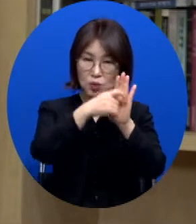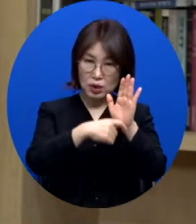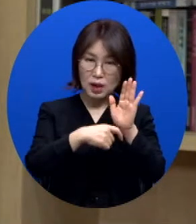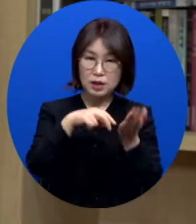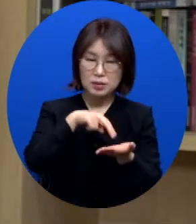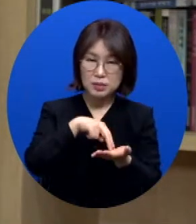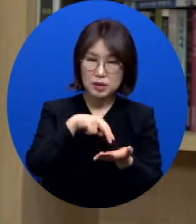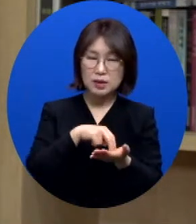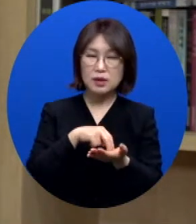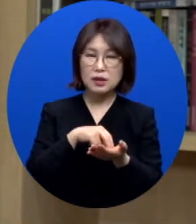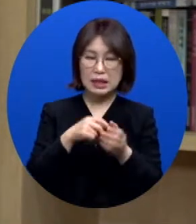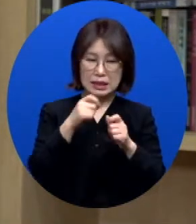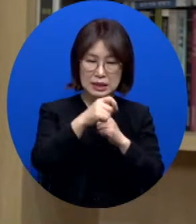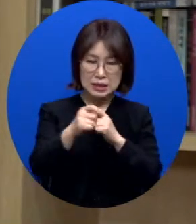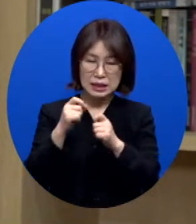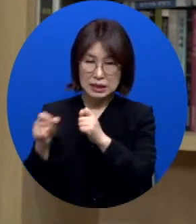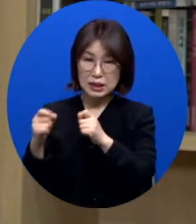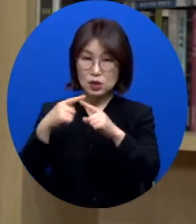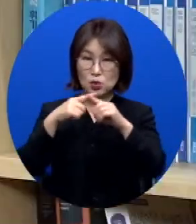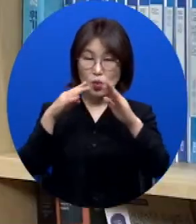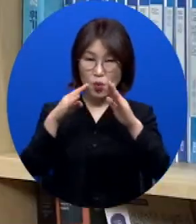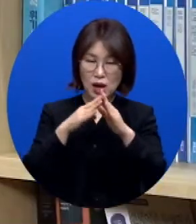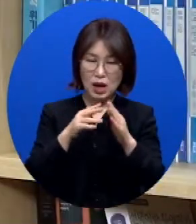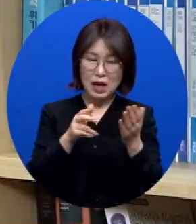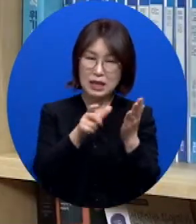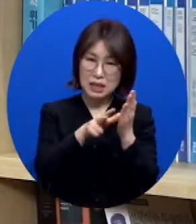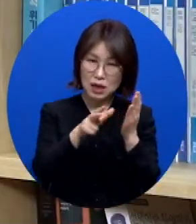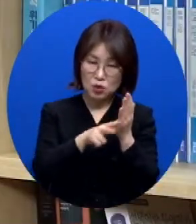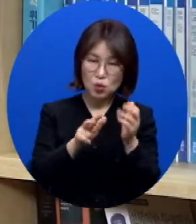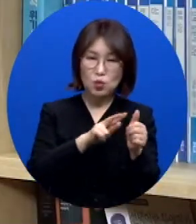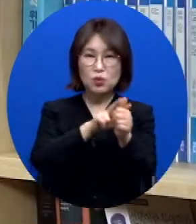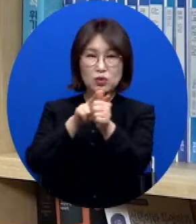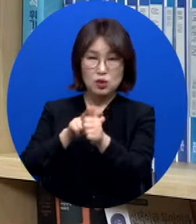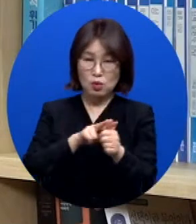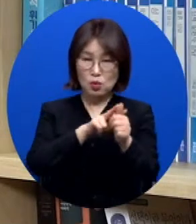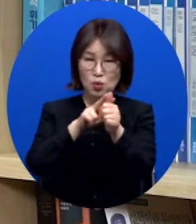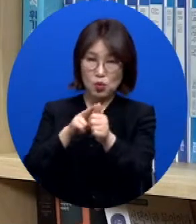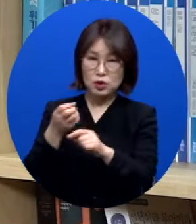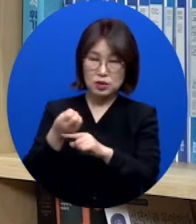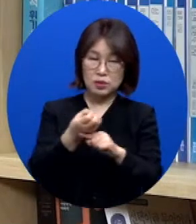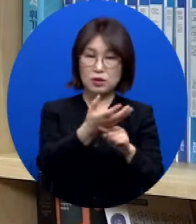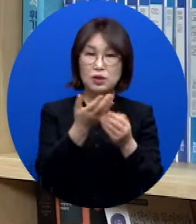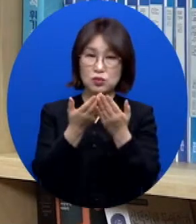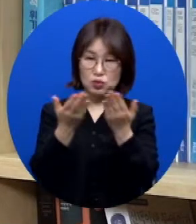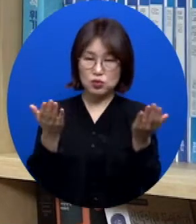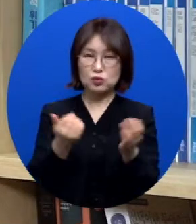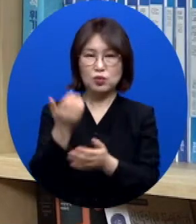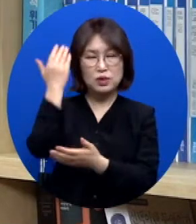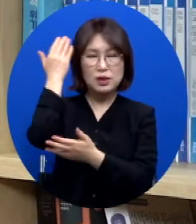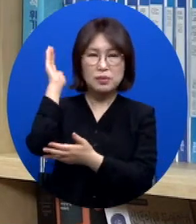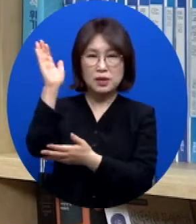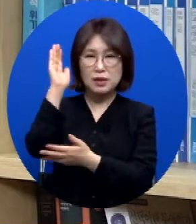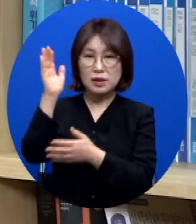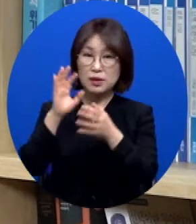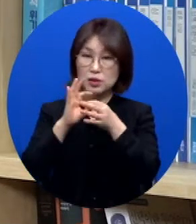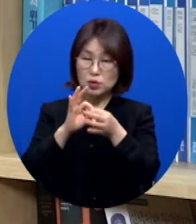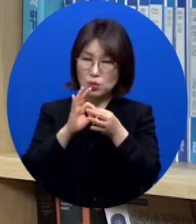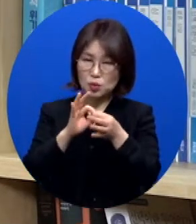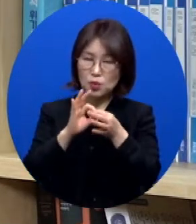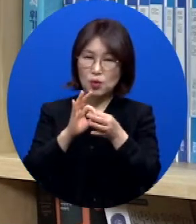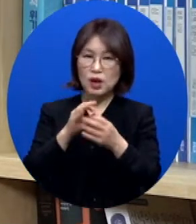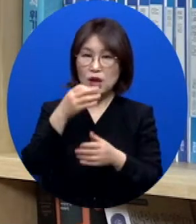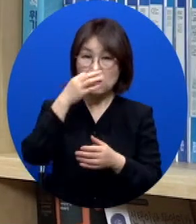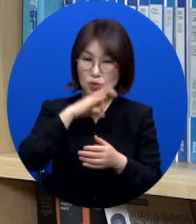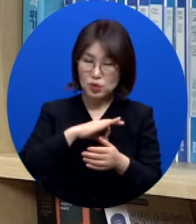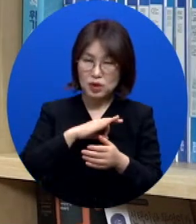차원에서 지교회에 자료나 정보나 이런 것을 제공하고 뿐만 아니라 세미나를 통해서 좋은